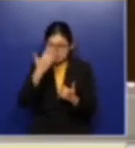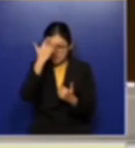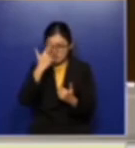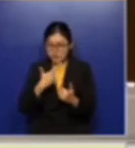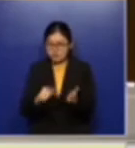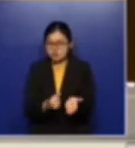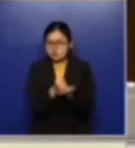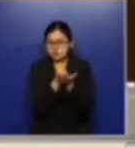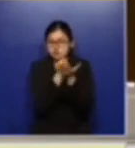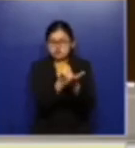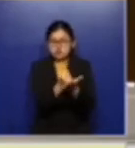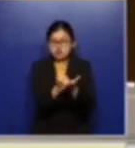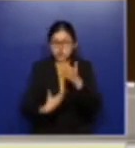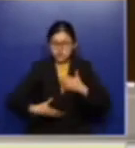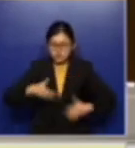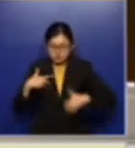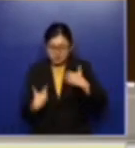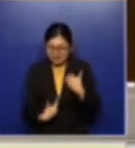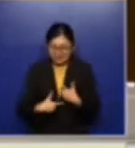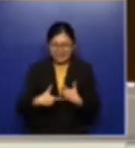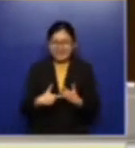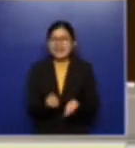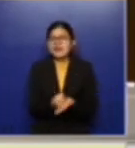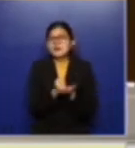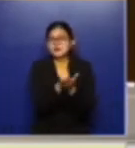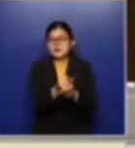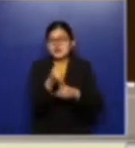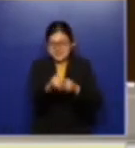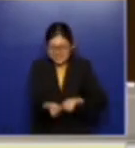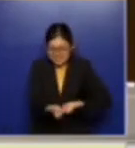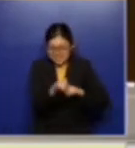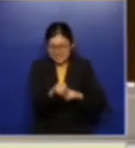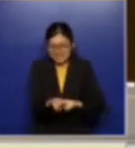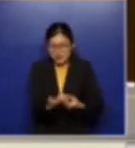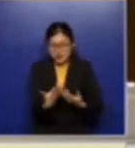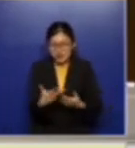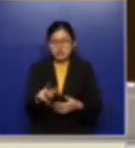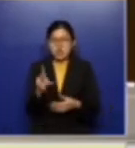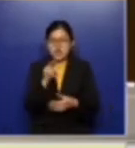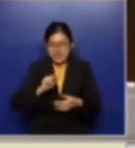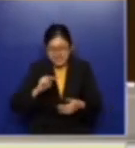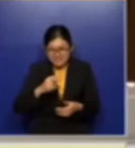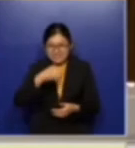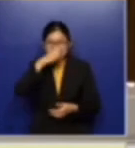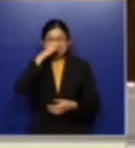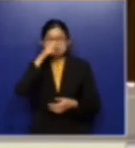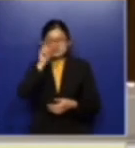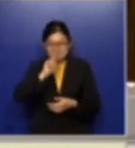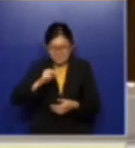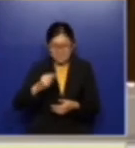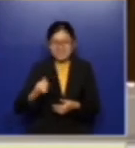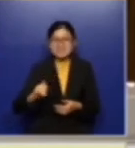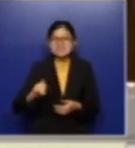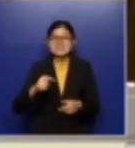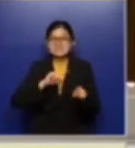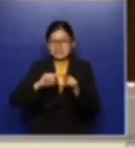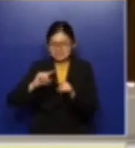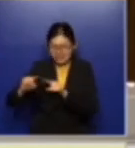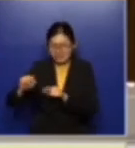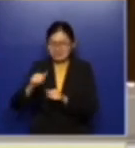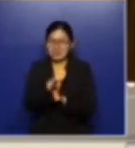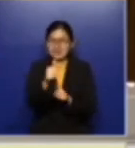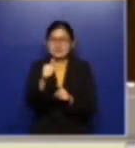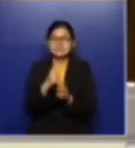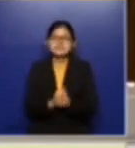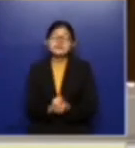ให้กับพี่น้องเกษตรกรและก็อุปโภคบริโภคลำน้ำที่3ล่ะลำ